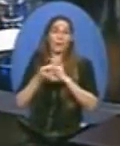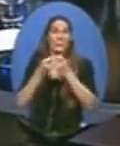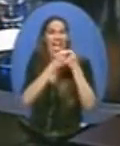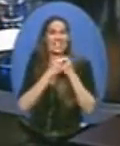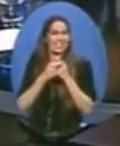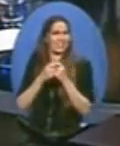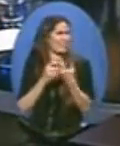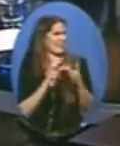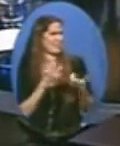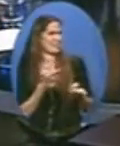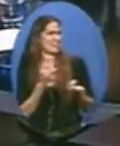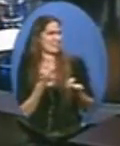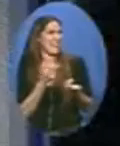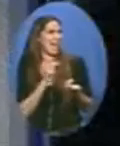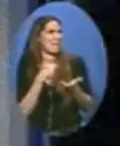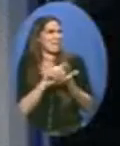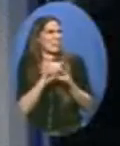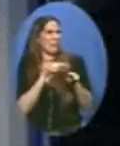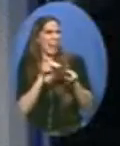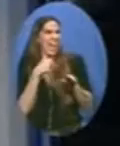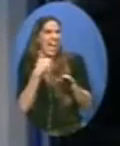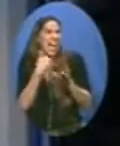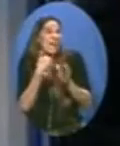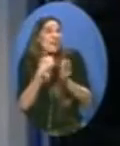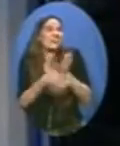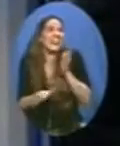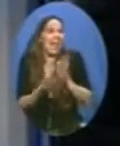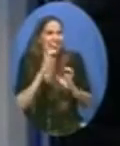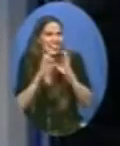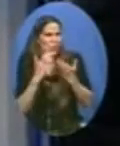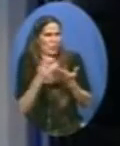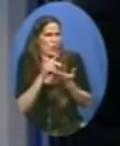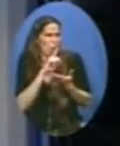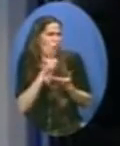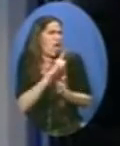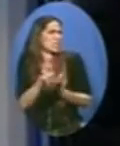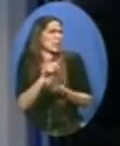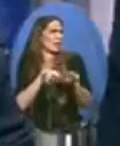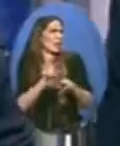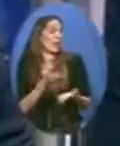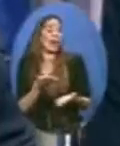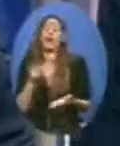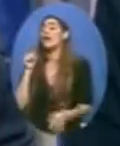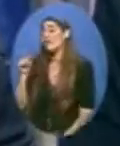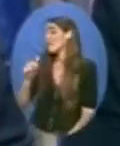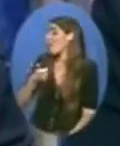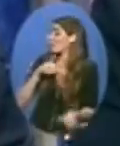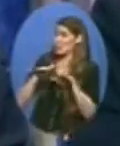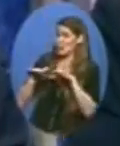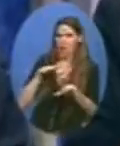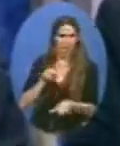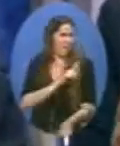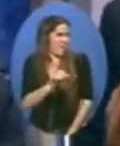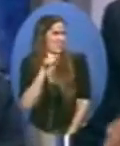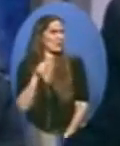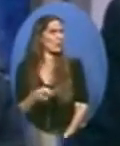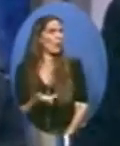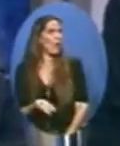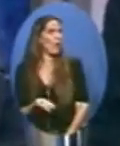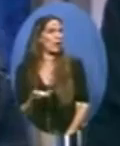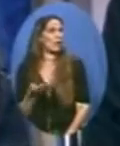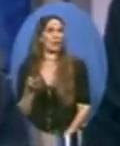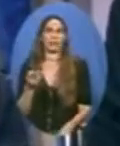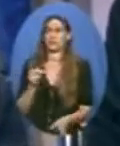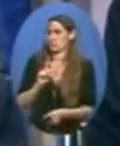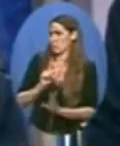משנים את העמדות. למה הוא ממשיך לטפל בזה אחרי שהוא ויתר על תיק התקשורת? בעצם אולי אפילו אסור לו לטפל בזה. לא, קודם כל הוא ראש הממשלה, הוא נושא באחריות לכל מה שמתחולל. זה